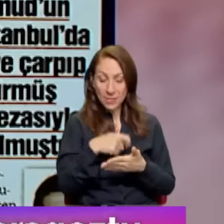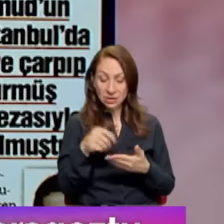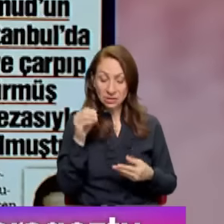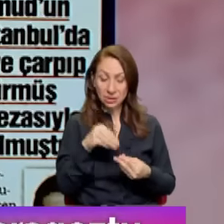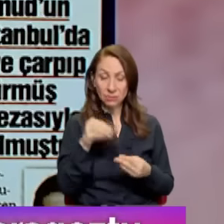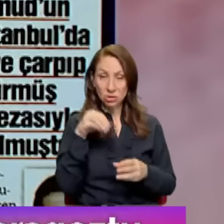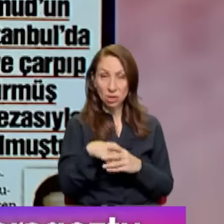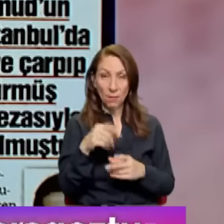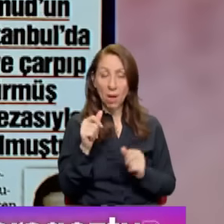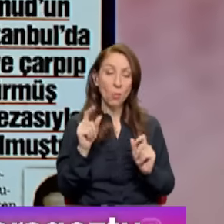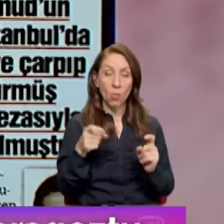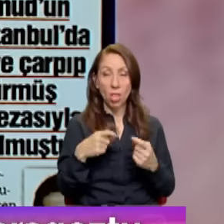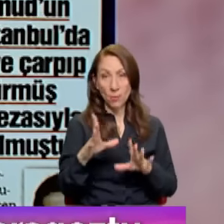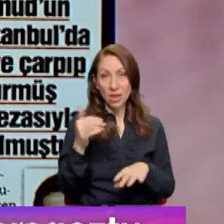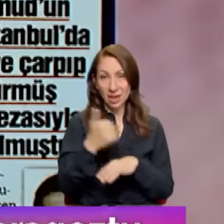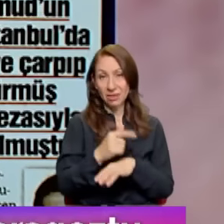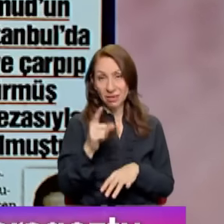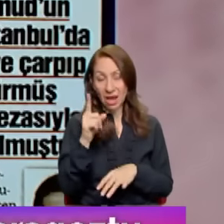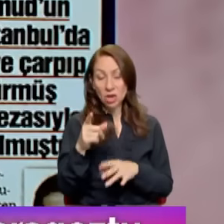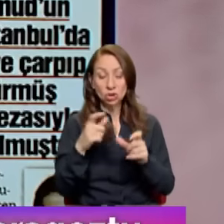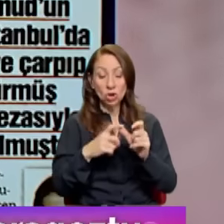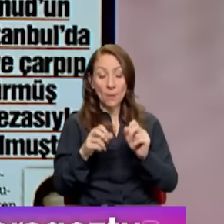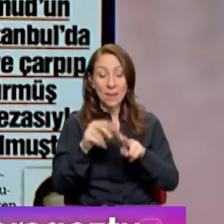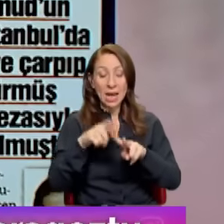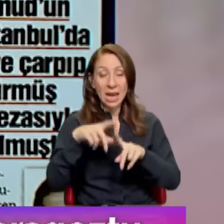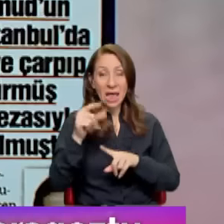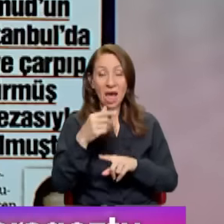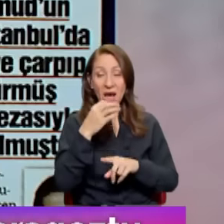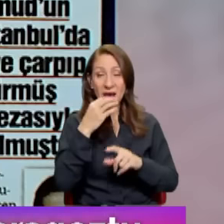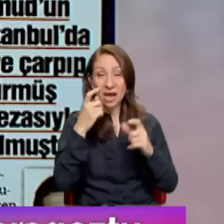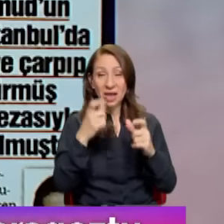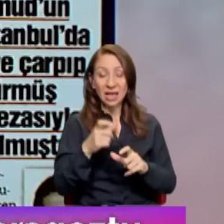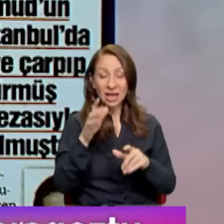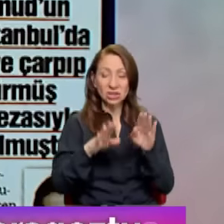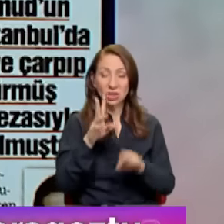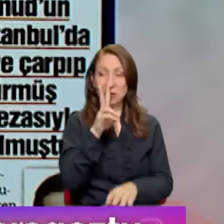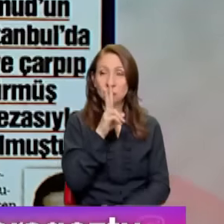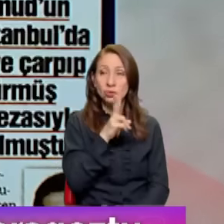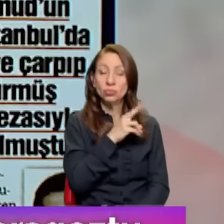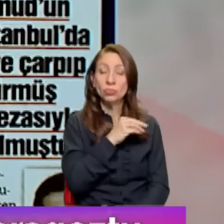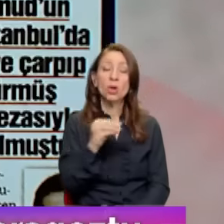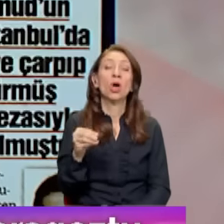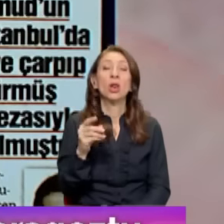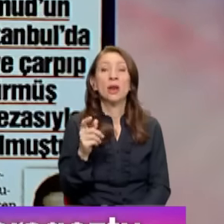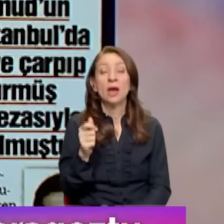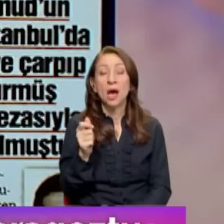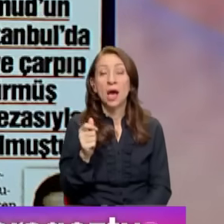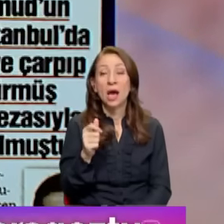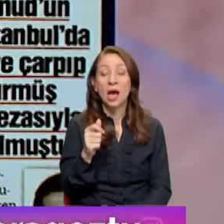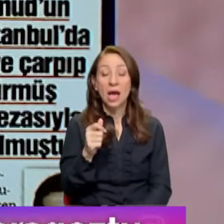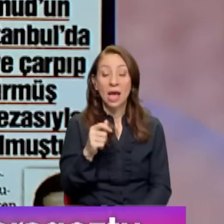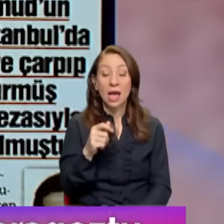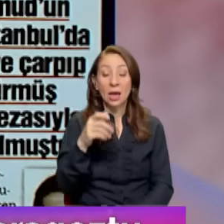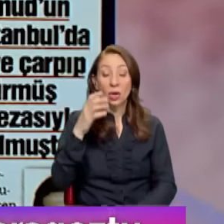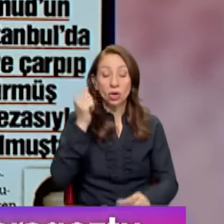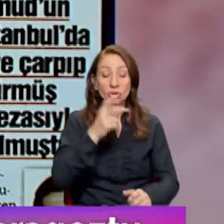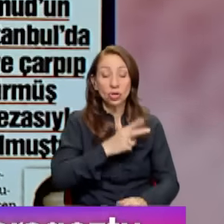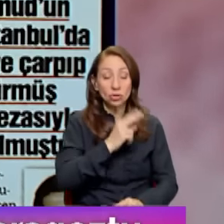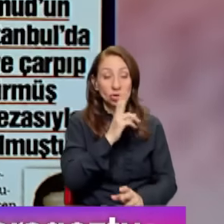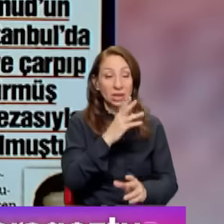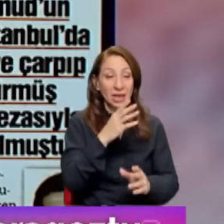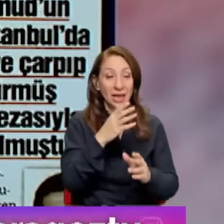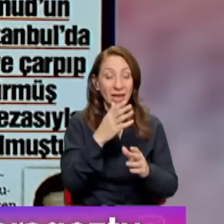zamı için para bulamayan iktidar somali'ye Ankara'da yaklaşık 200 milyon liralık elçilik arsasını